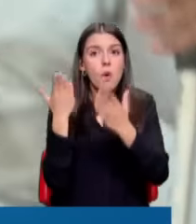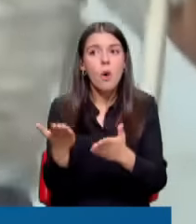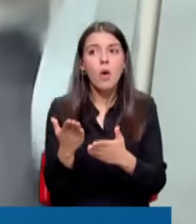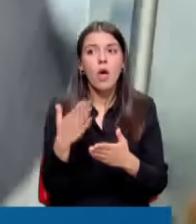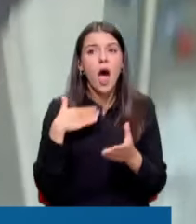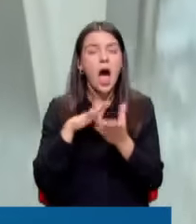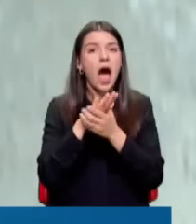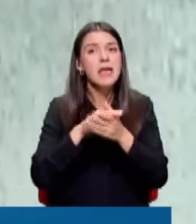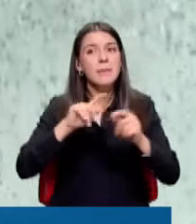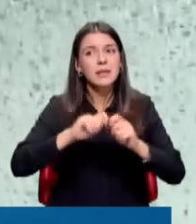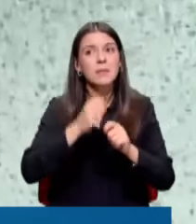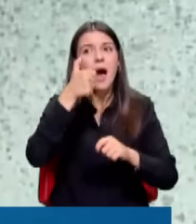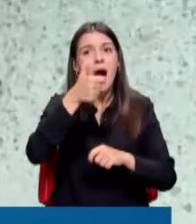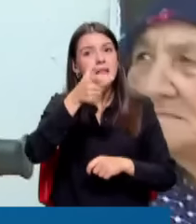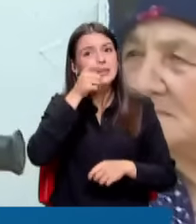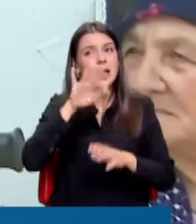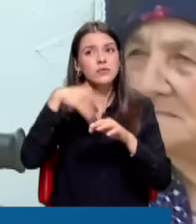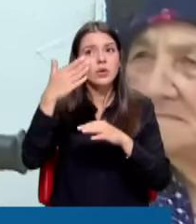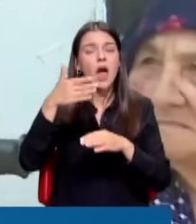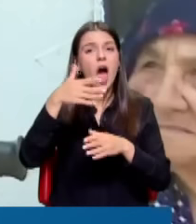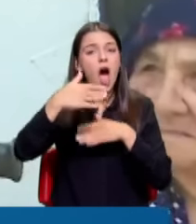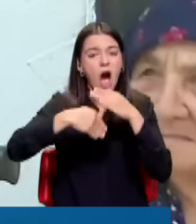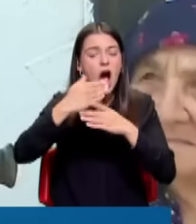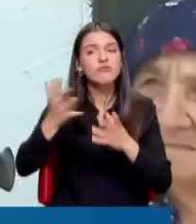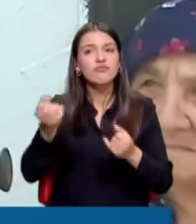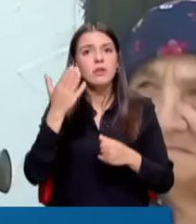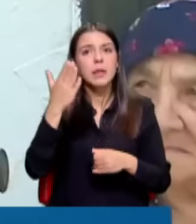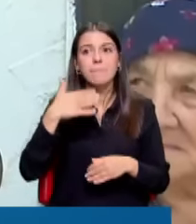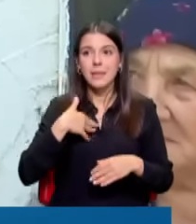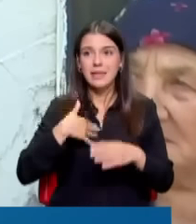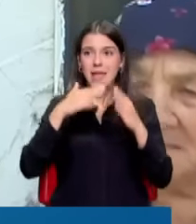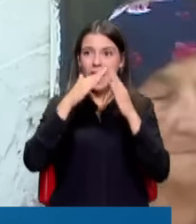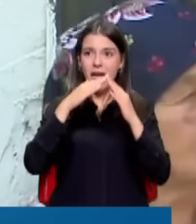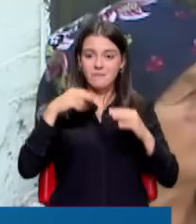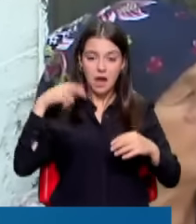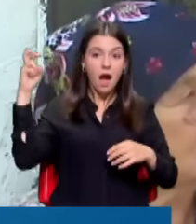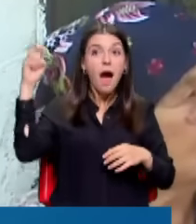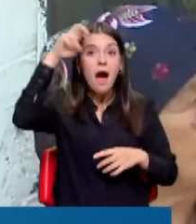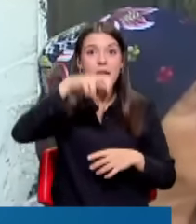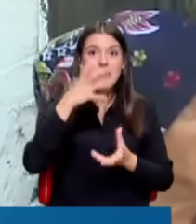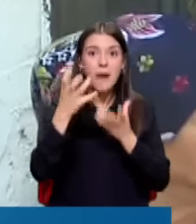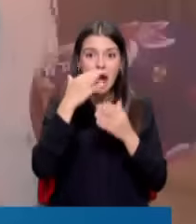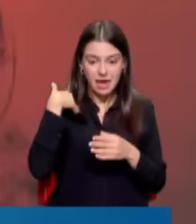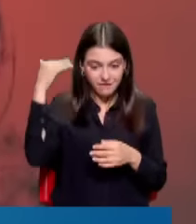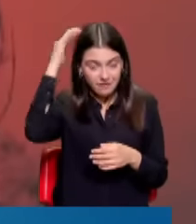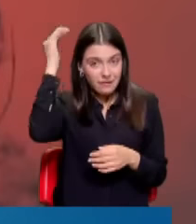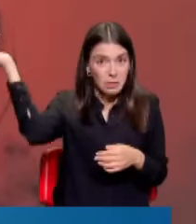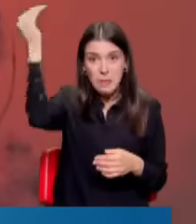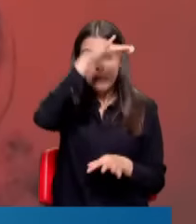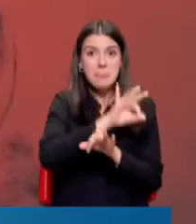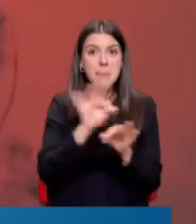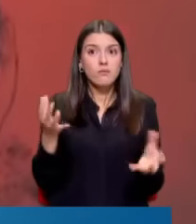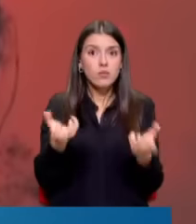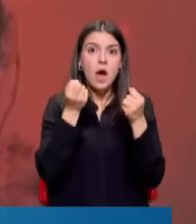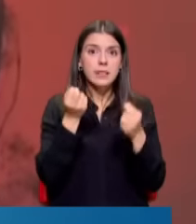ayağımı kırdım. 6 saat sonra altıya alındı. Ben kendi evimi yanarken çatımdan attım, aşağı atladım. Alev üstümden geçti benim.